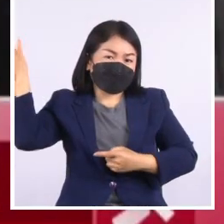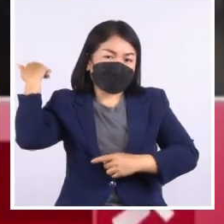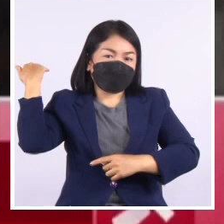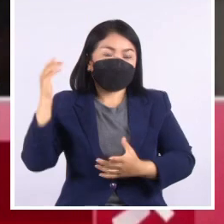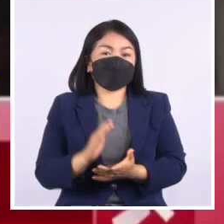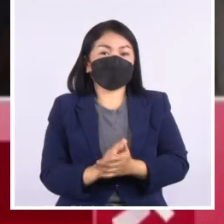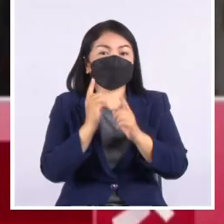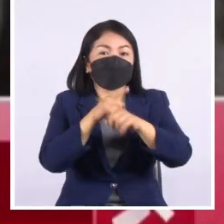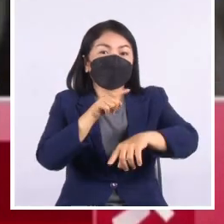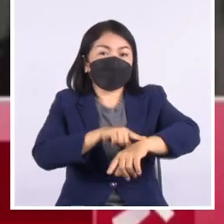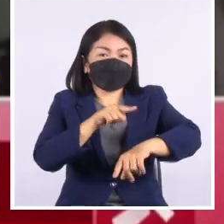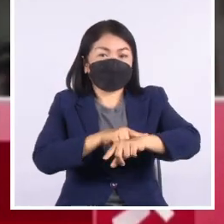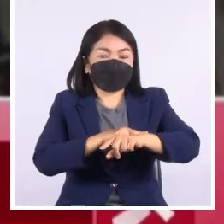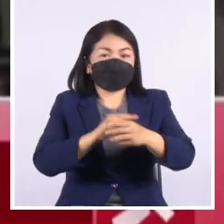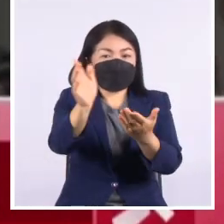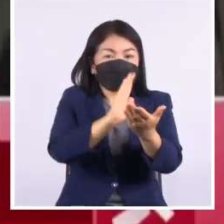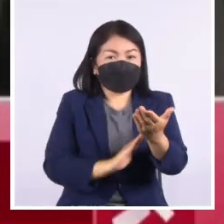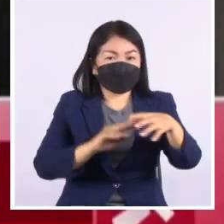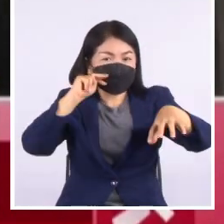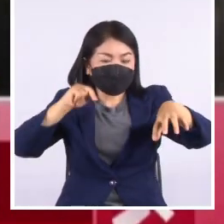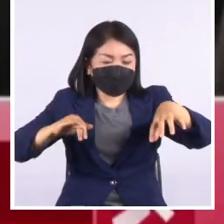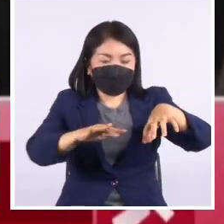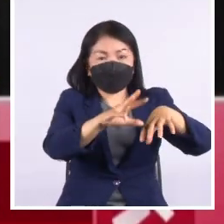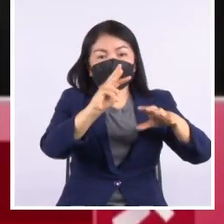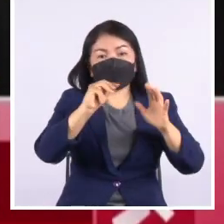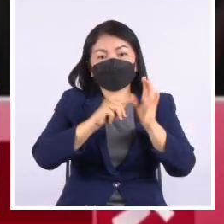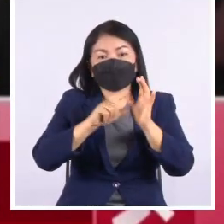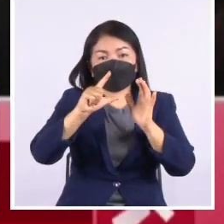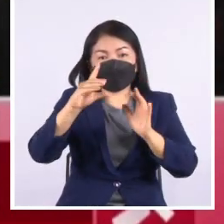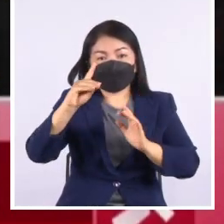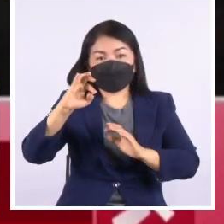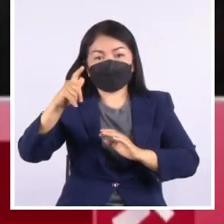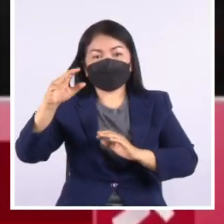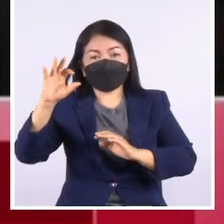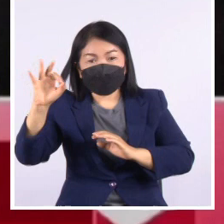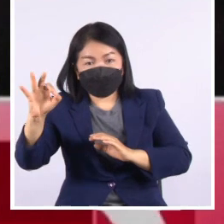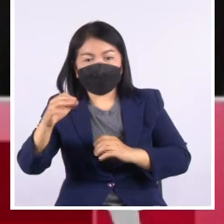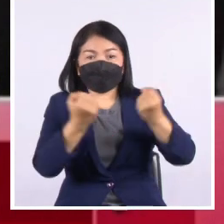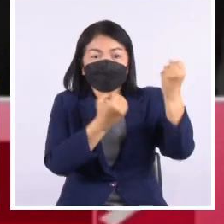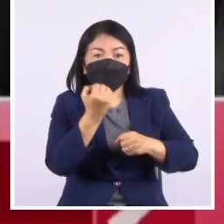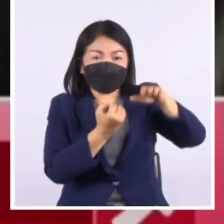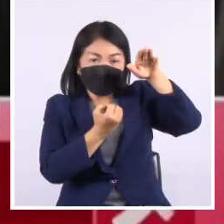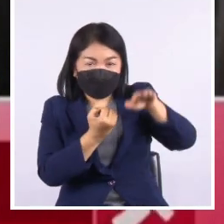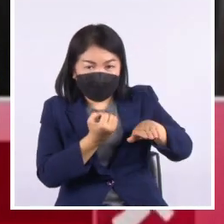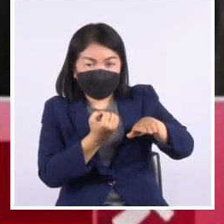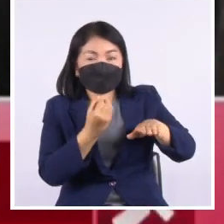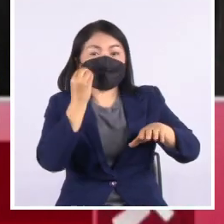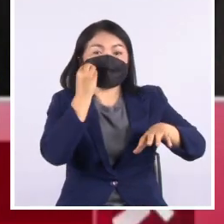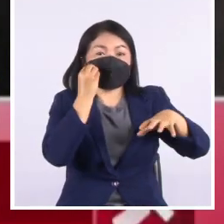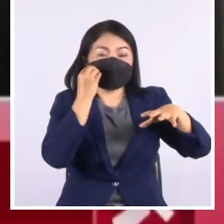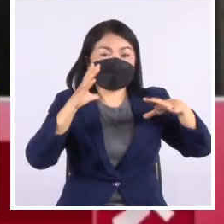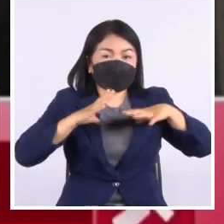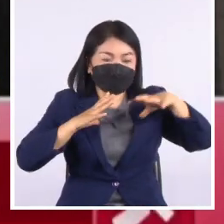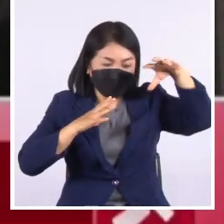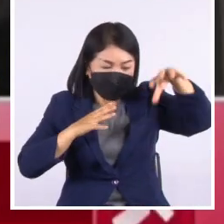าลดีฟสื่อรายงานว่าเกิดจากรถจักรยานยนต์คันหนึ่งที่จอดไว้ใกล้กับรถยนต์ของนายนาชิสครับและใกล้กับบ้านพักของเข